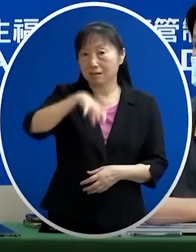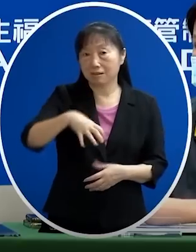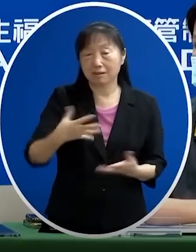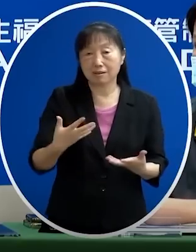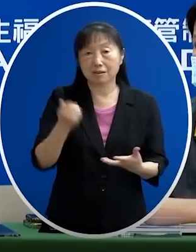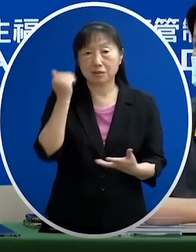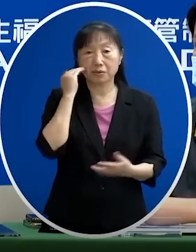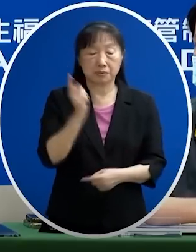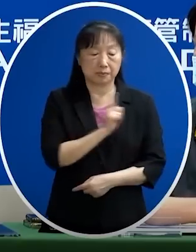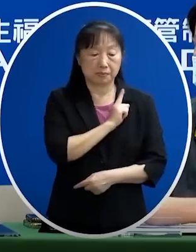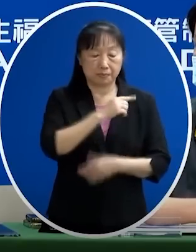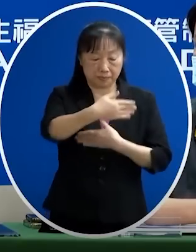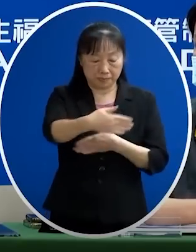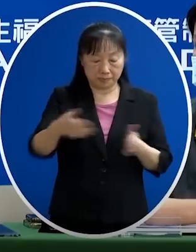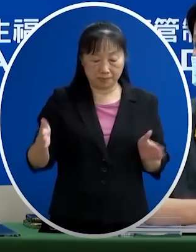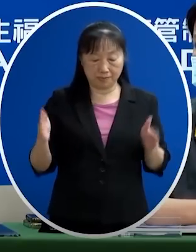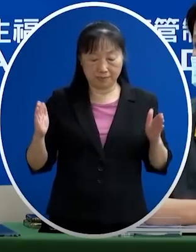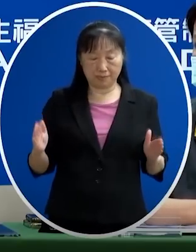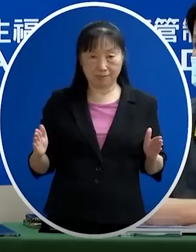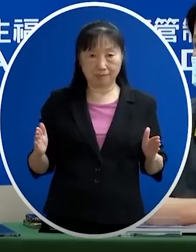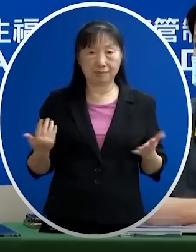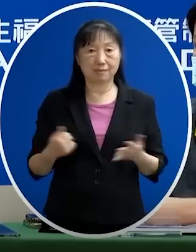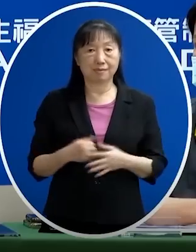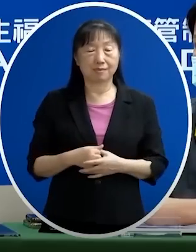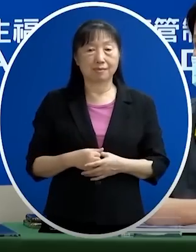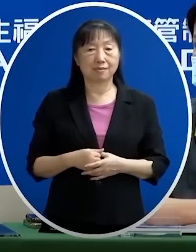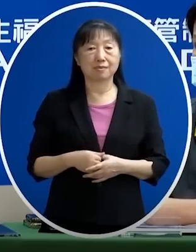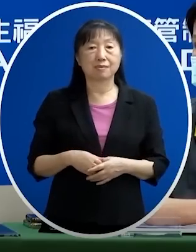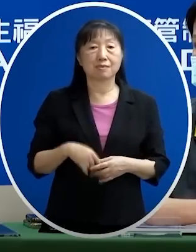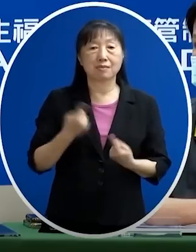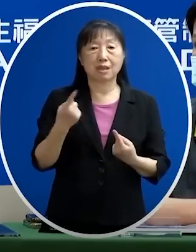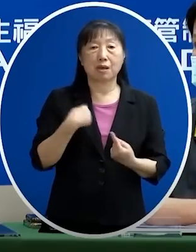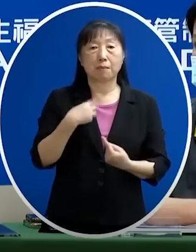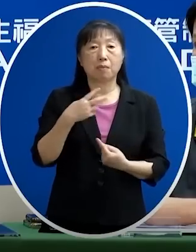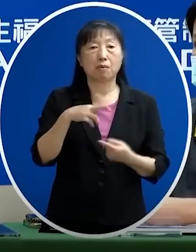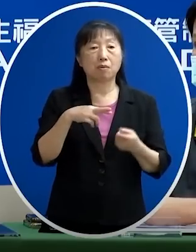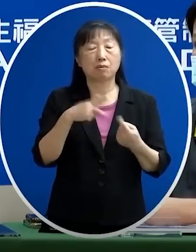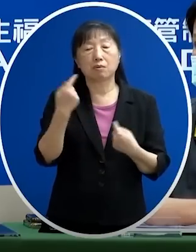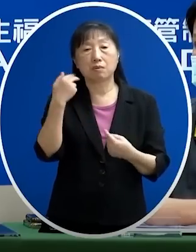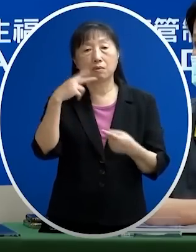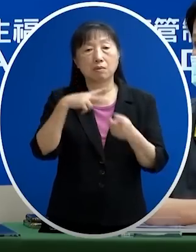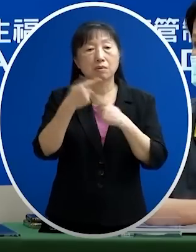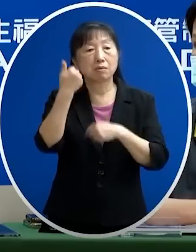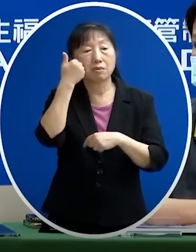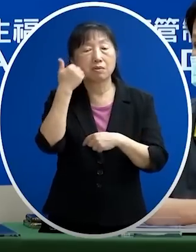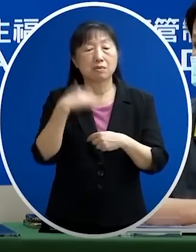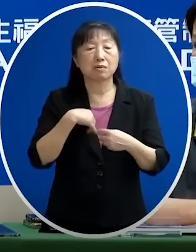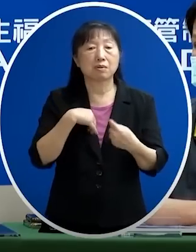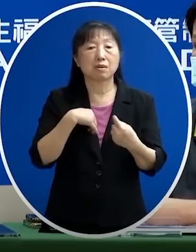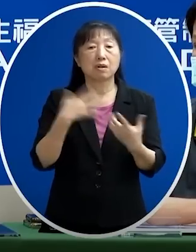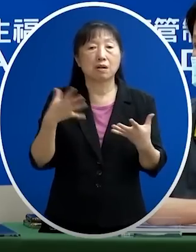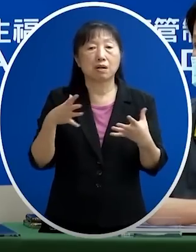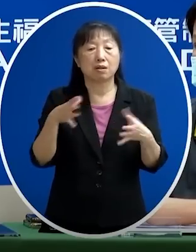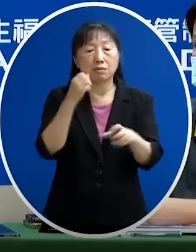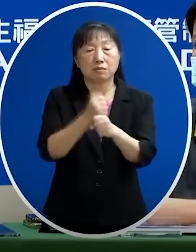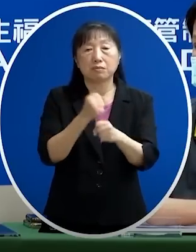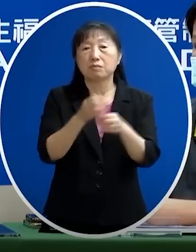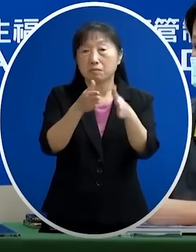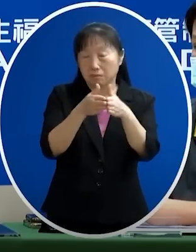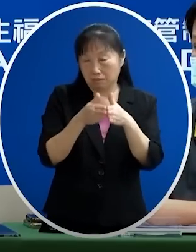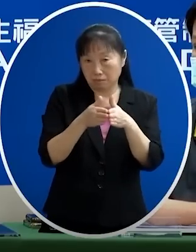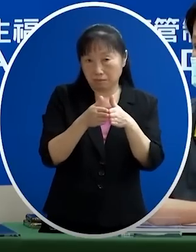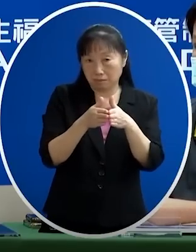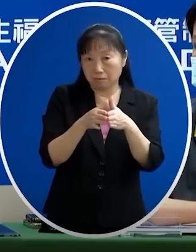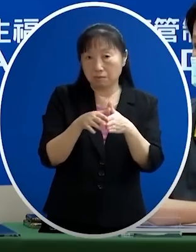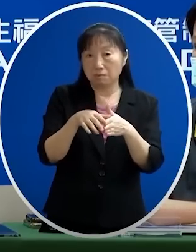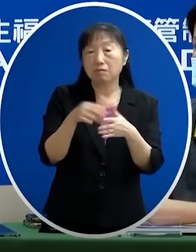如果是在独立的空间，独自或跟特定的对象，就是你商务履约工作上的需要，那